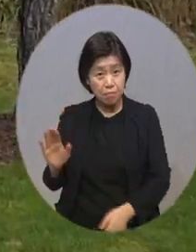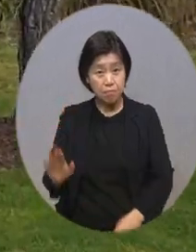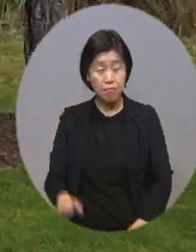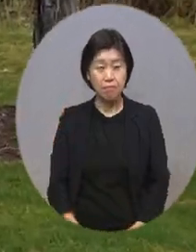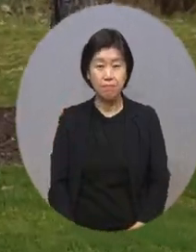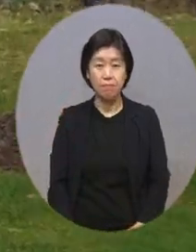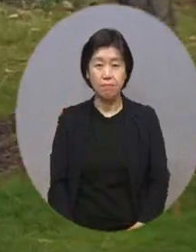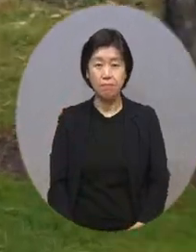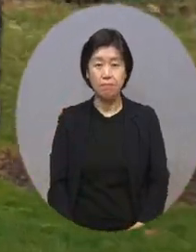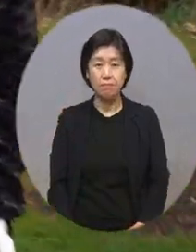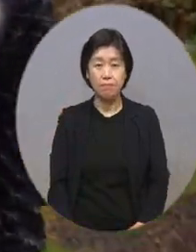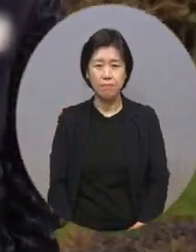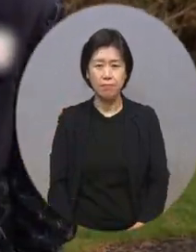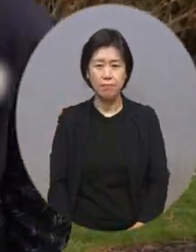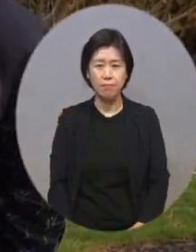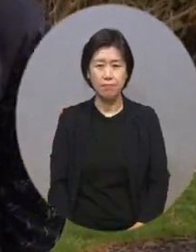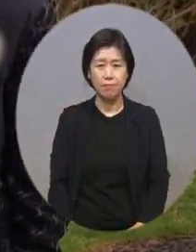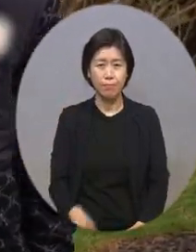아니, 김유신 장군이